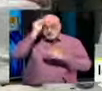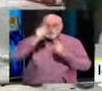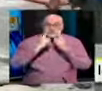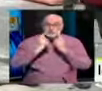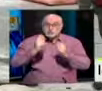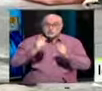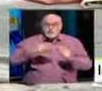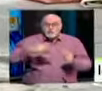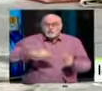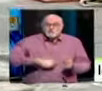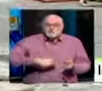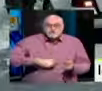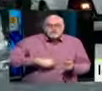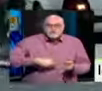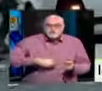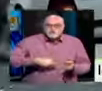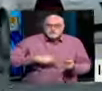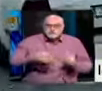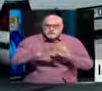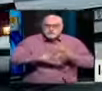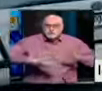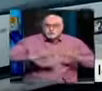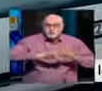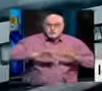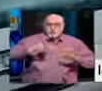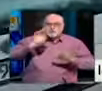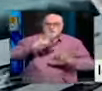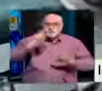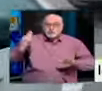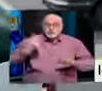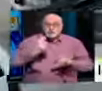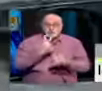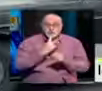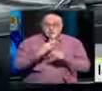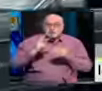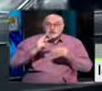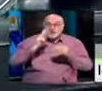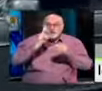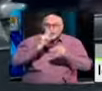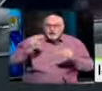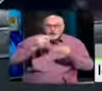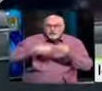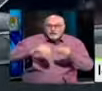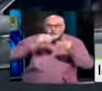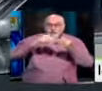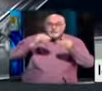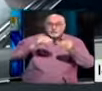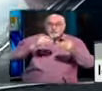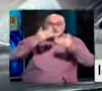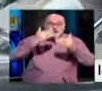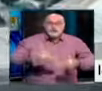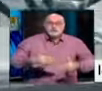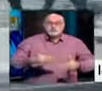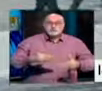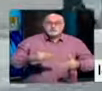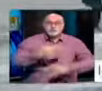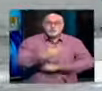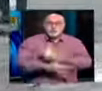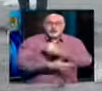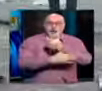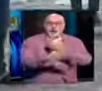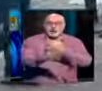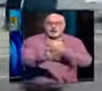كامل القطاع، مشددة على مخاطر جمة ستترتب عن وقف تمويل منظمة إغاثة